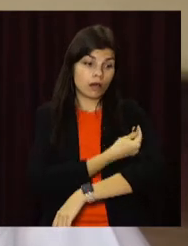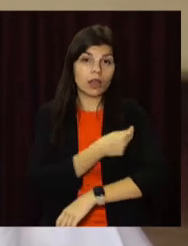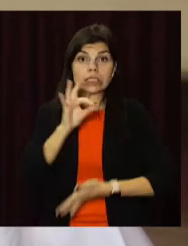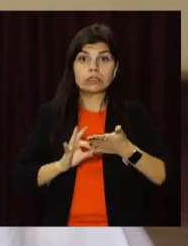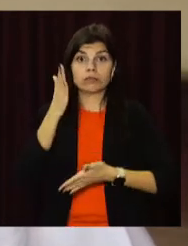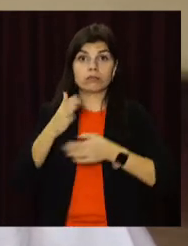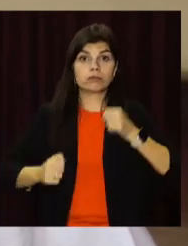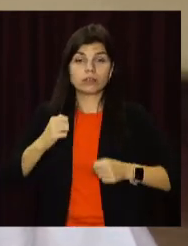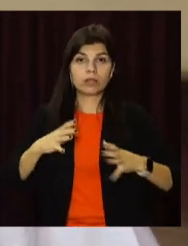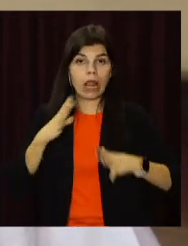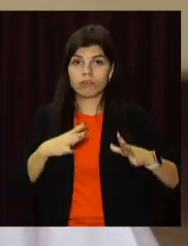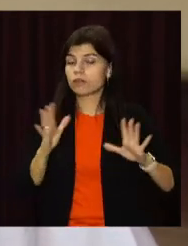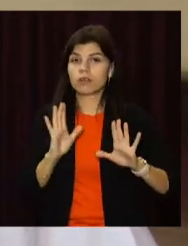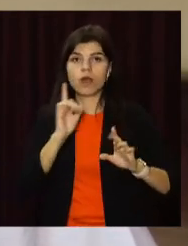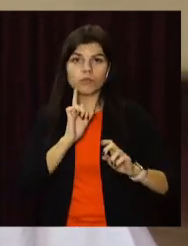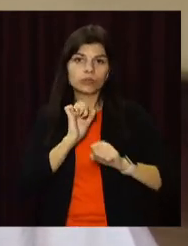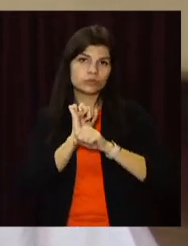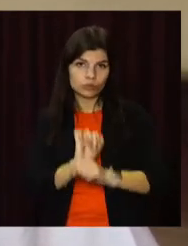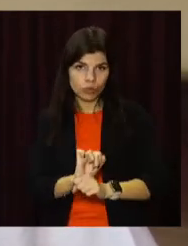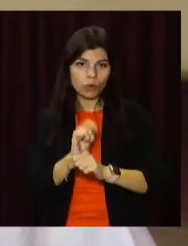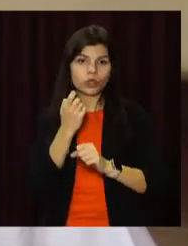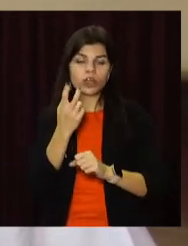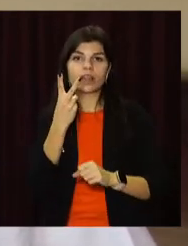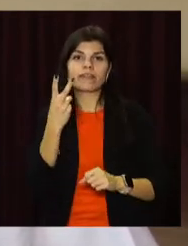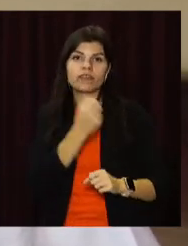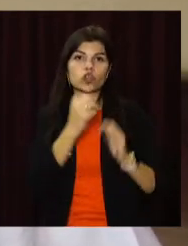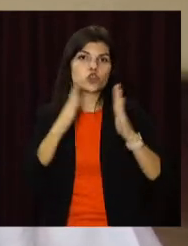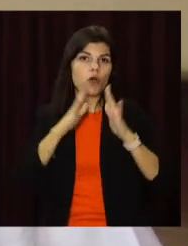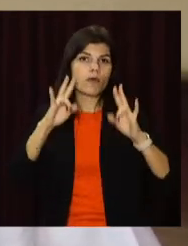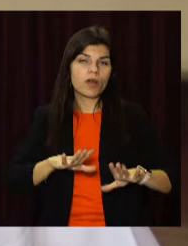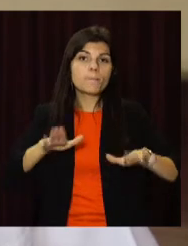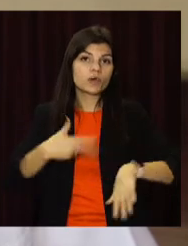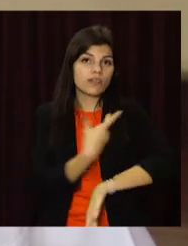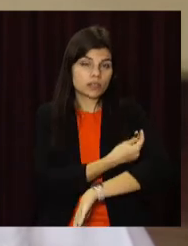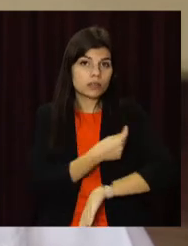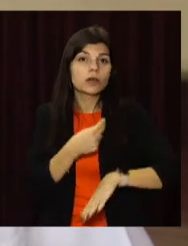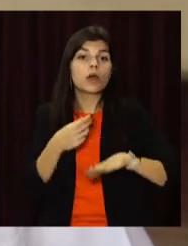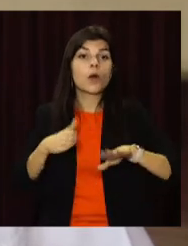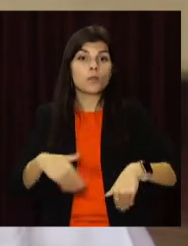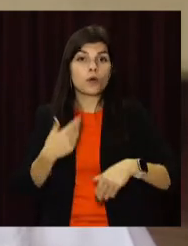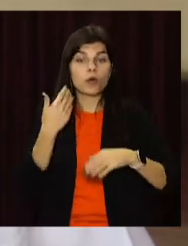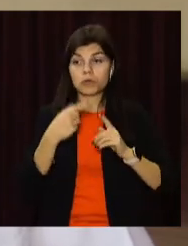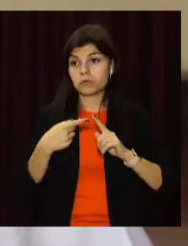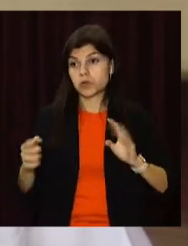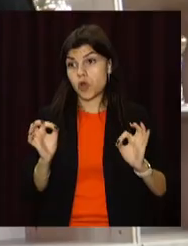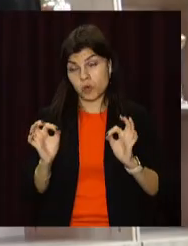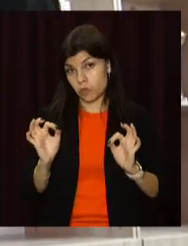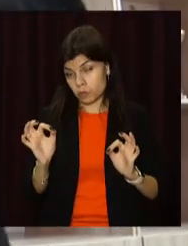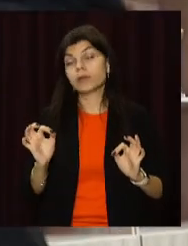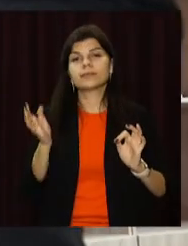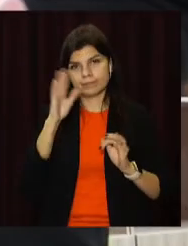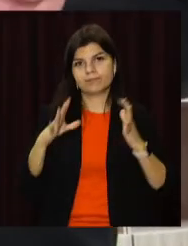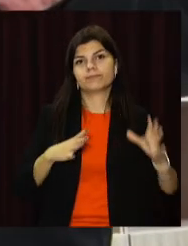этого я лучше решила перестраховаться и осталась на 2 недели дома после вакцины. После того, как пришла, все было нормально.